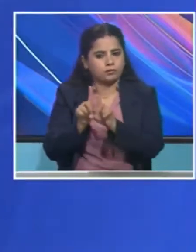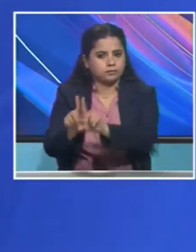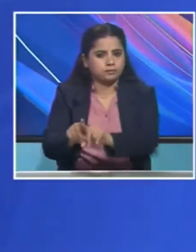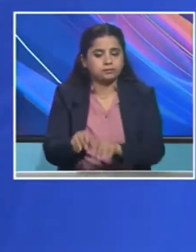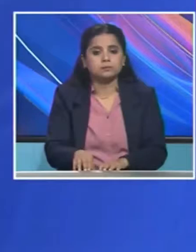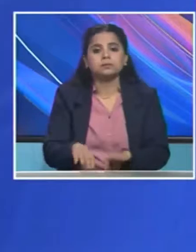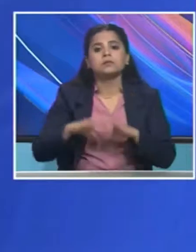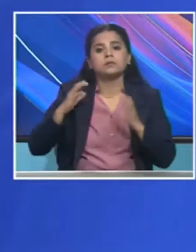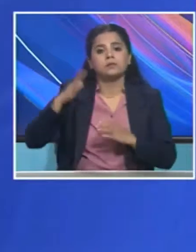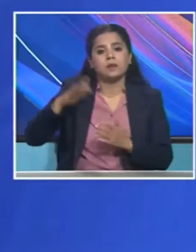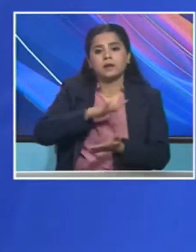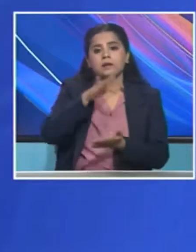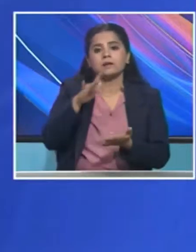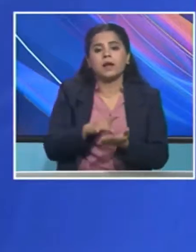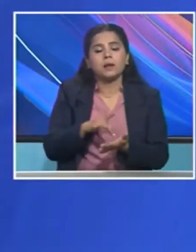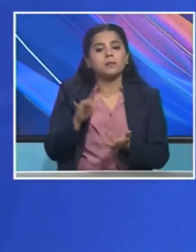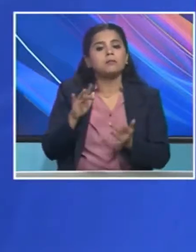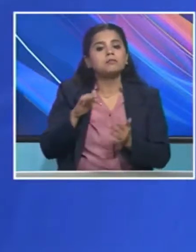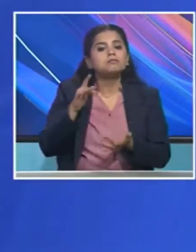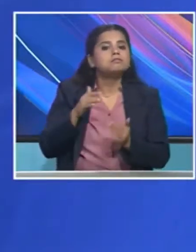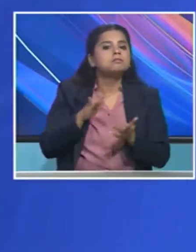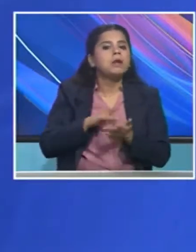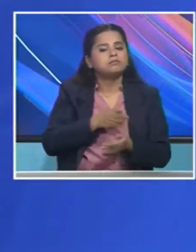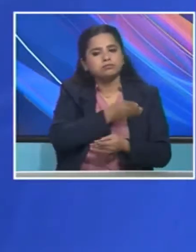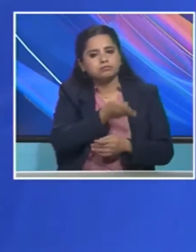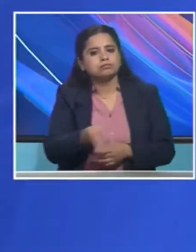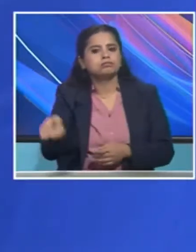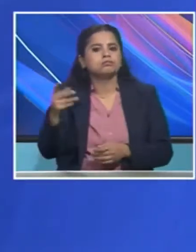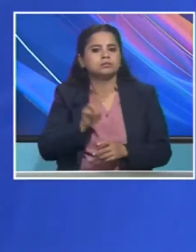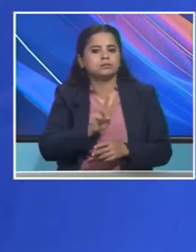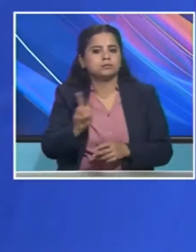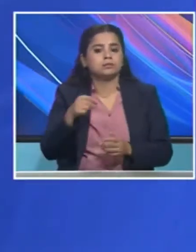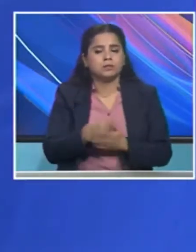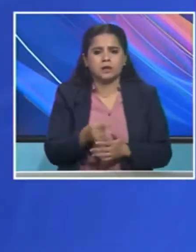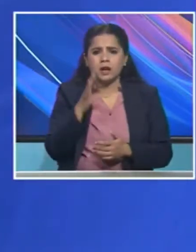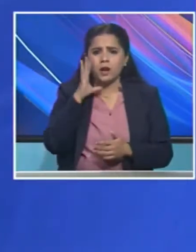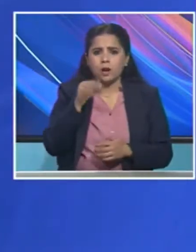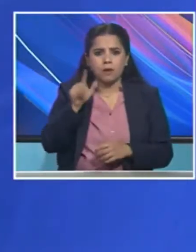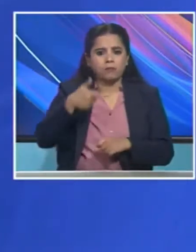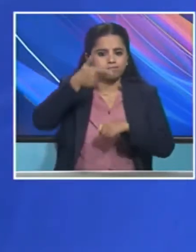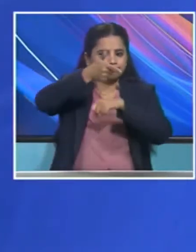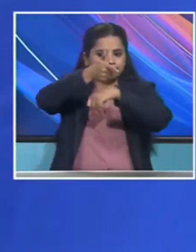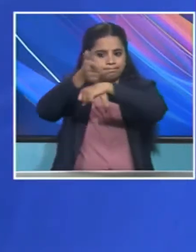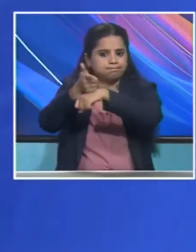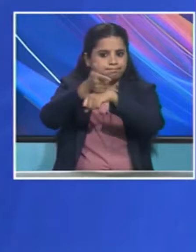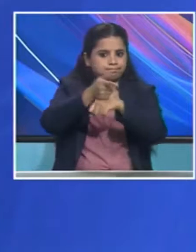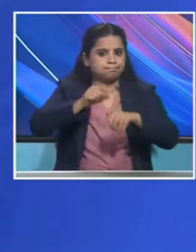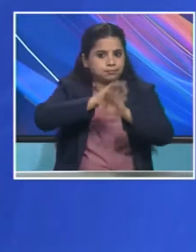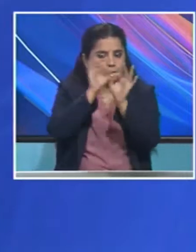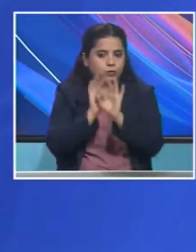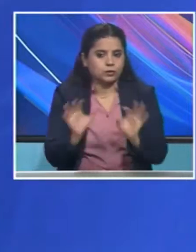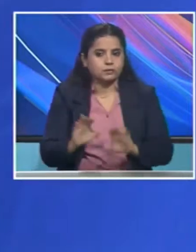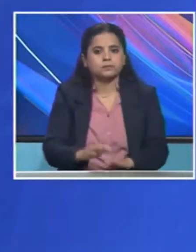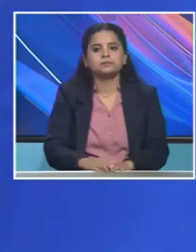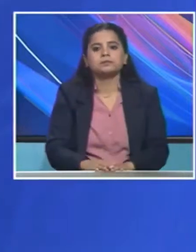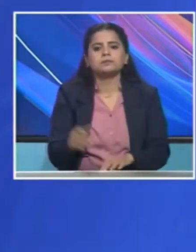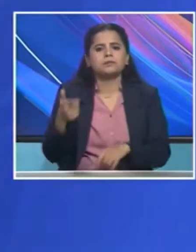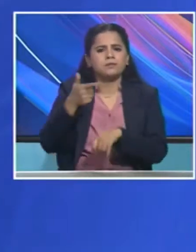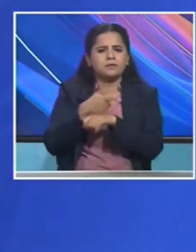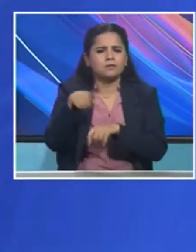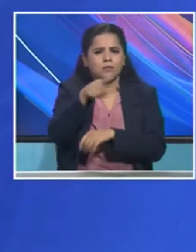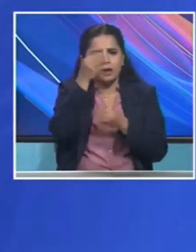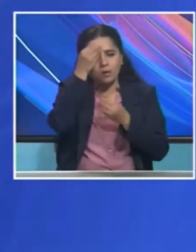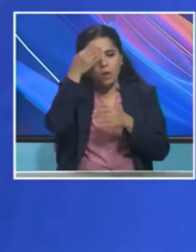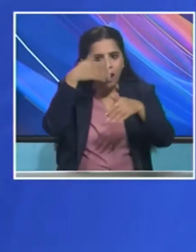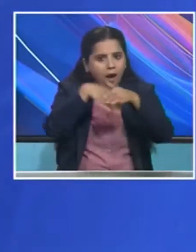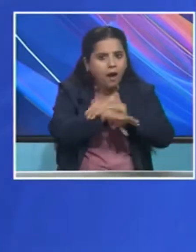संसद के केंद्रीय कक्ष की ओर। Specially placed cameras giving you an inside view